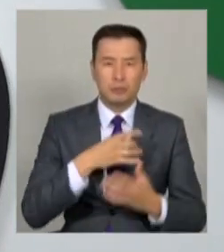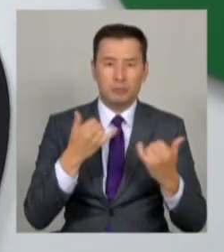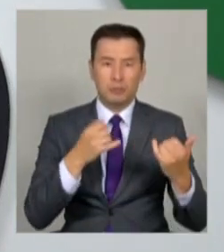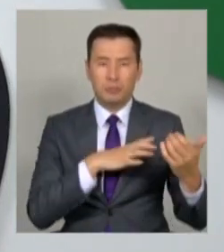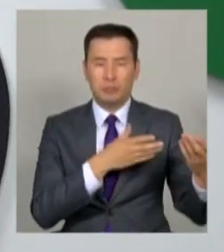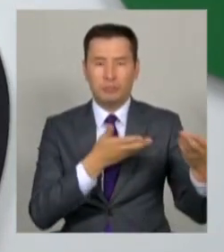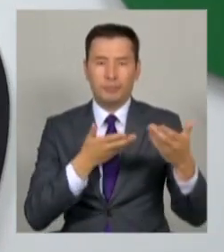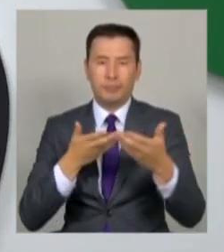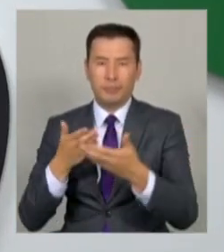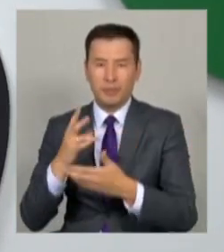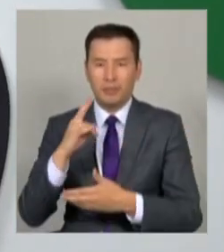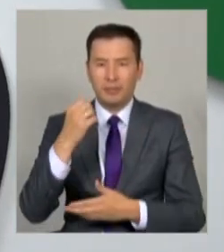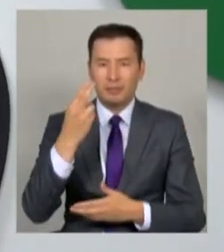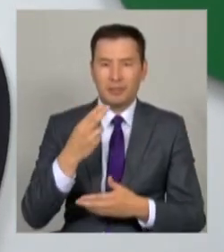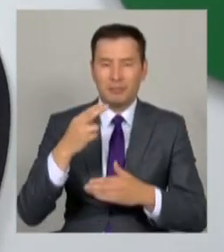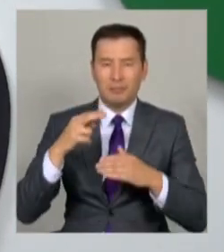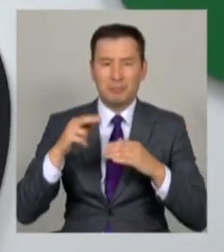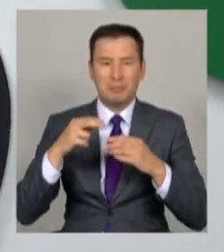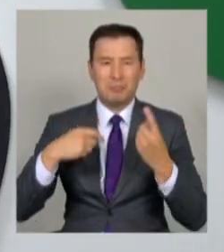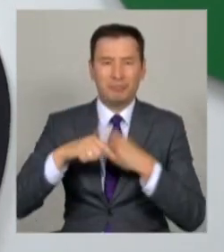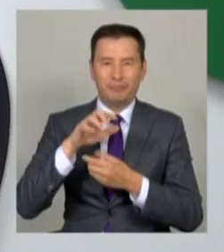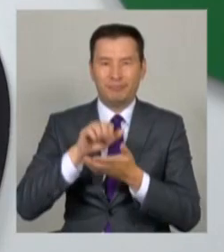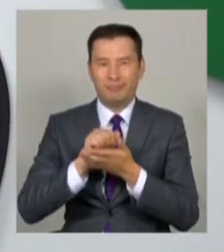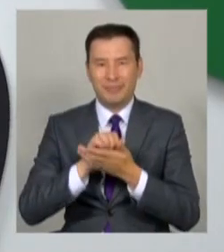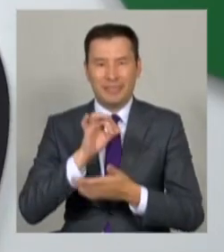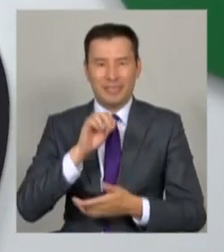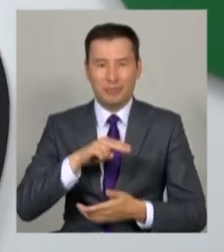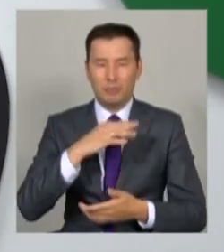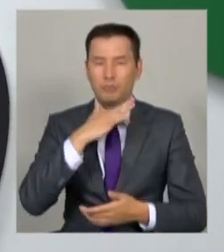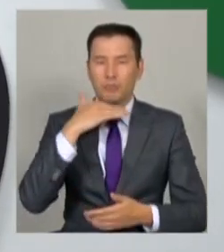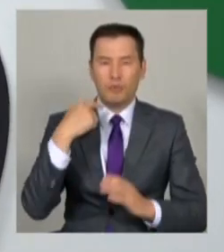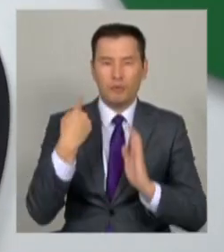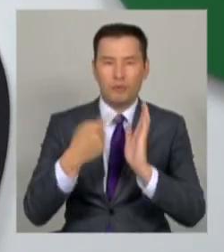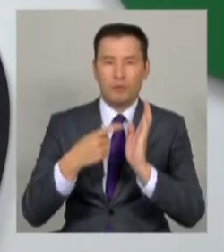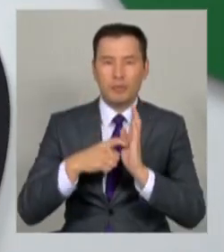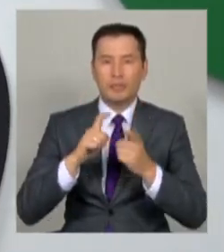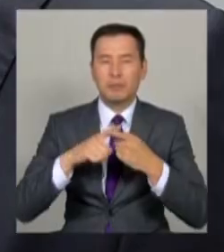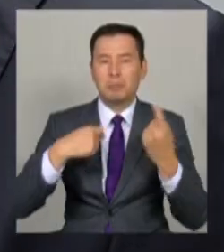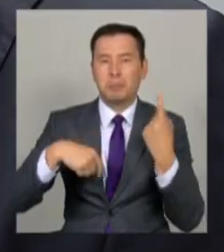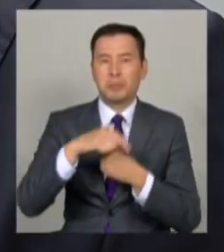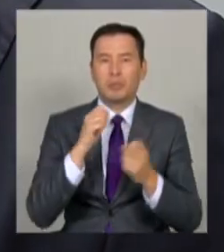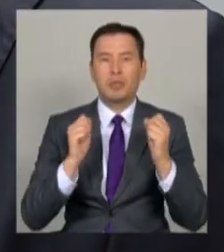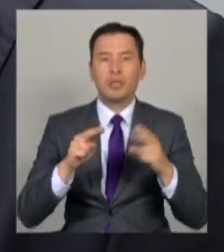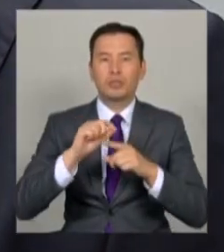пригласили представителей Национальной палаты предпринимателей. Видим, что очень много вопросов по бизнесу у них.